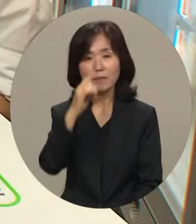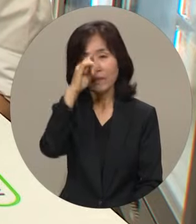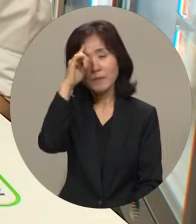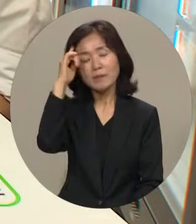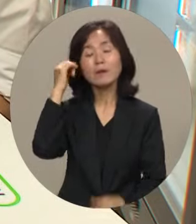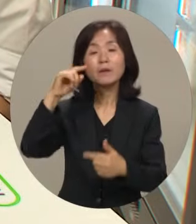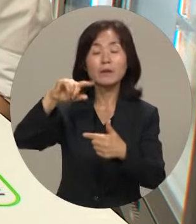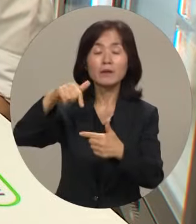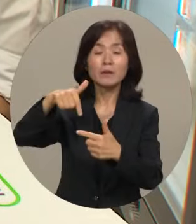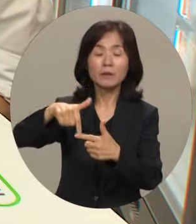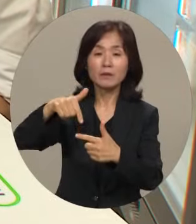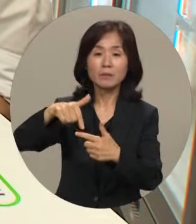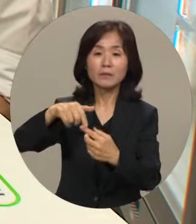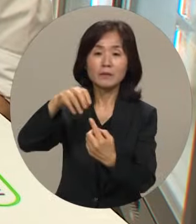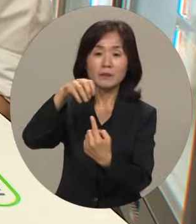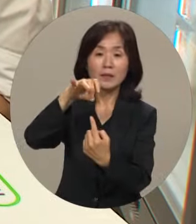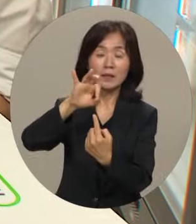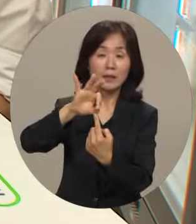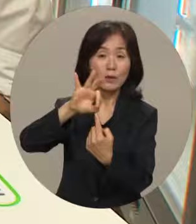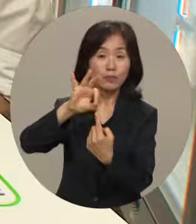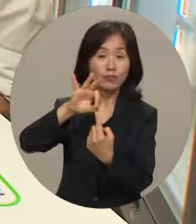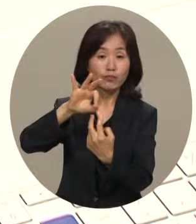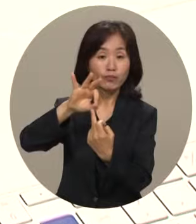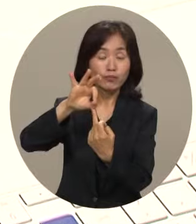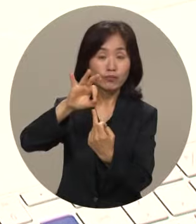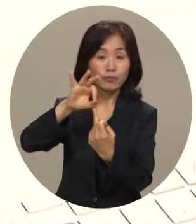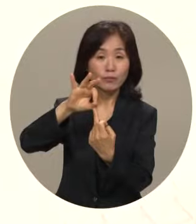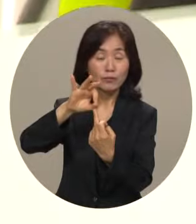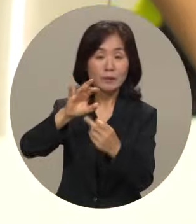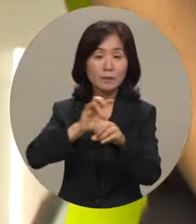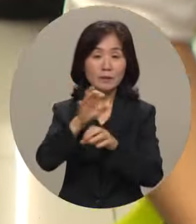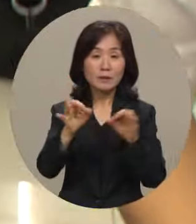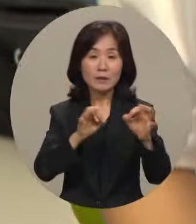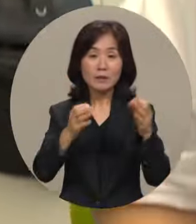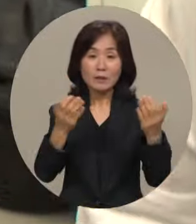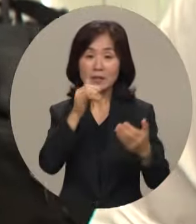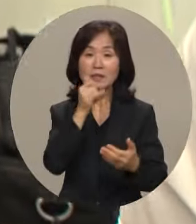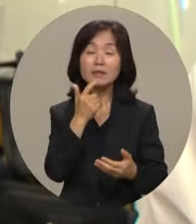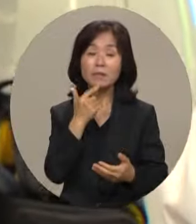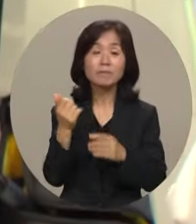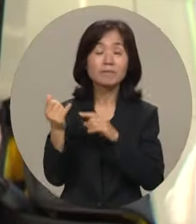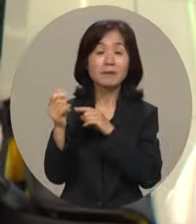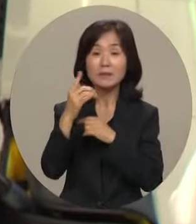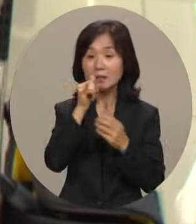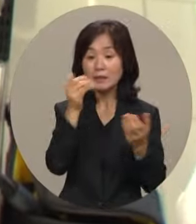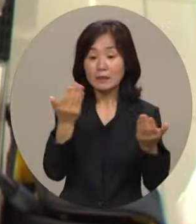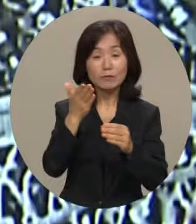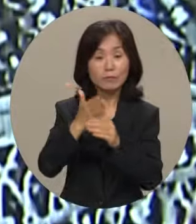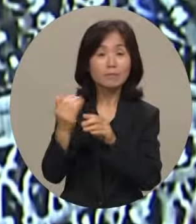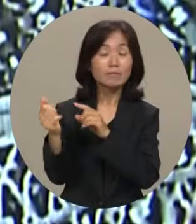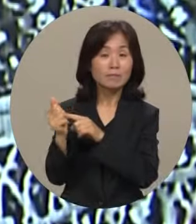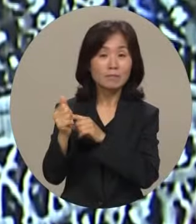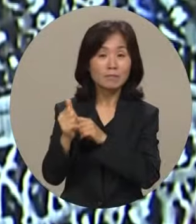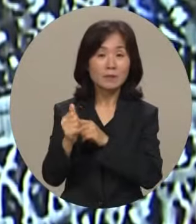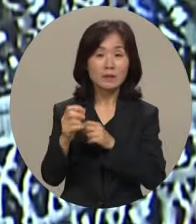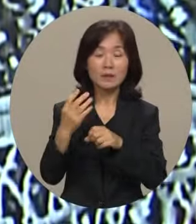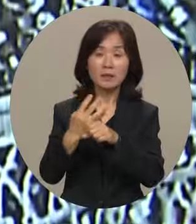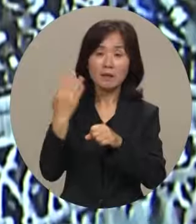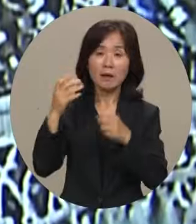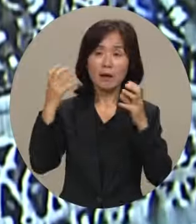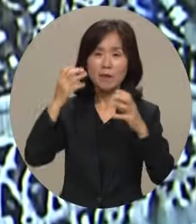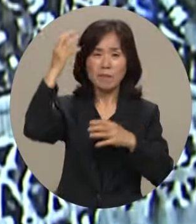경남 창녕군 편의점에서 일하고 있는 김현석 씨. 지금도 4년 전 만난 한 아이를 또렷이 기억합니다. 어른 신발을 신은 채